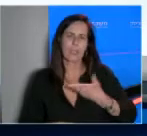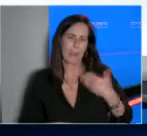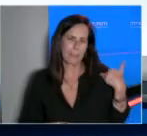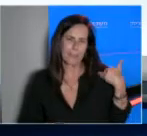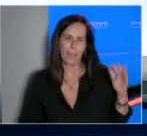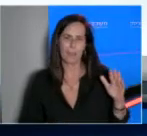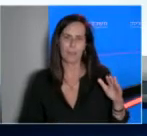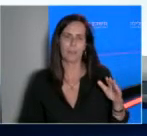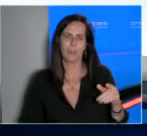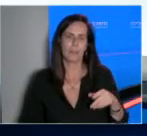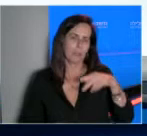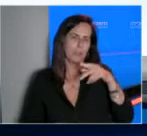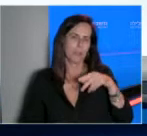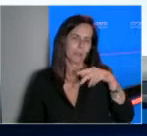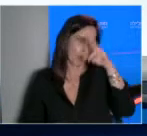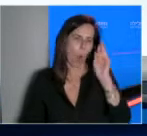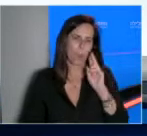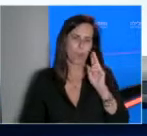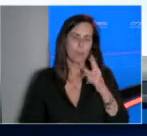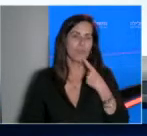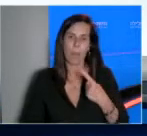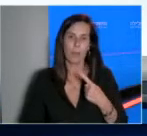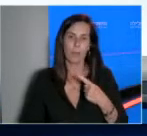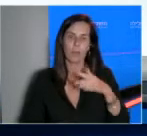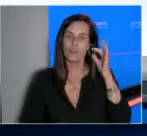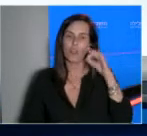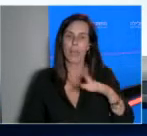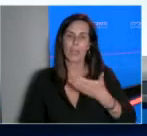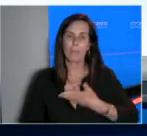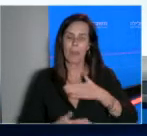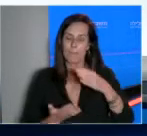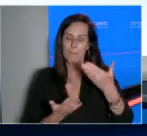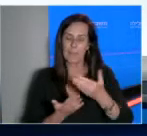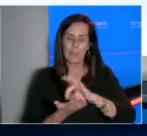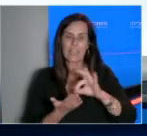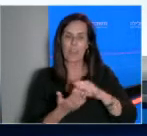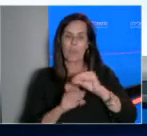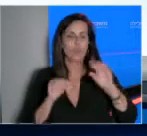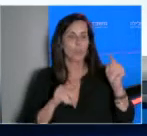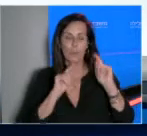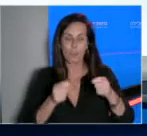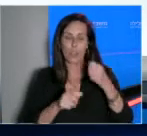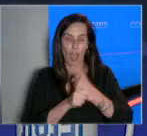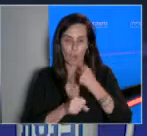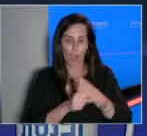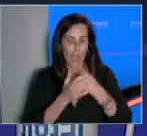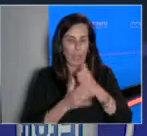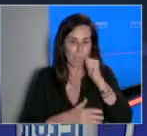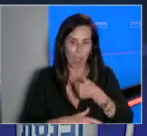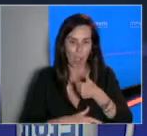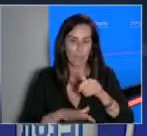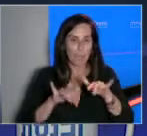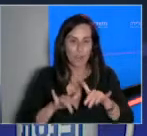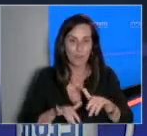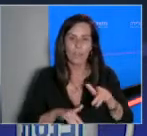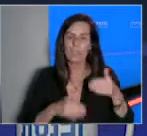פנייה מהורה, שאמר שהילדה שלו קיבלה מכתב מהמורה, שאם היא לא מגישה את העבודה שלה עד מחר